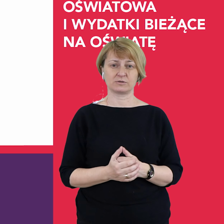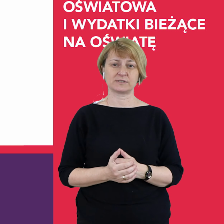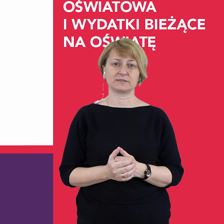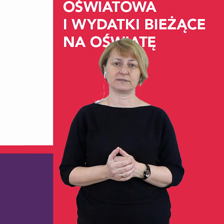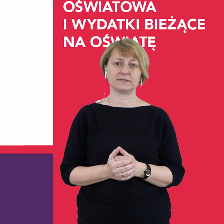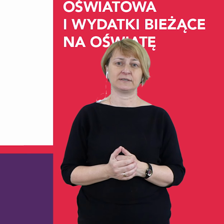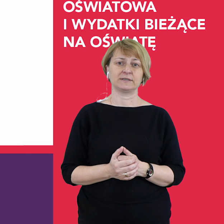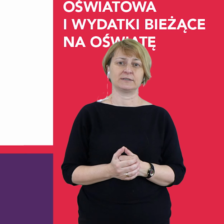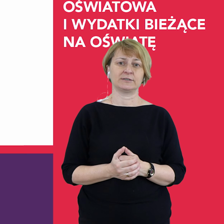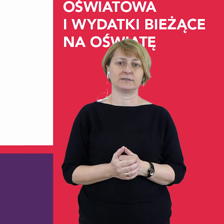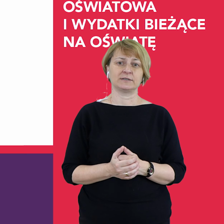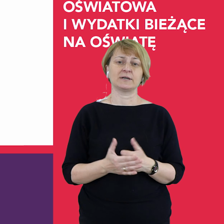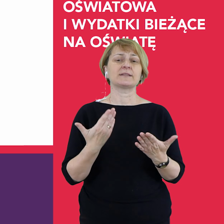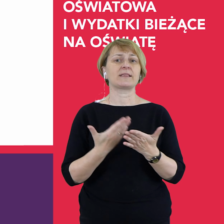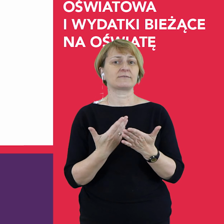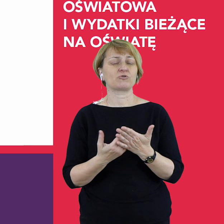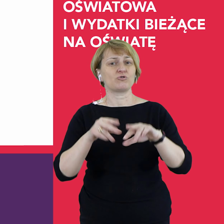61%,